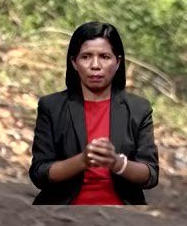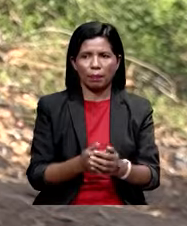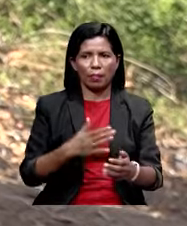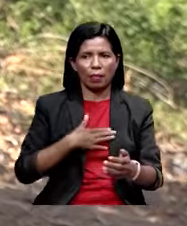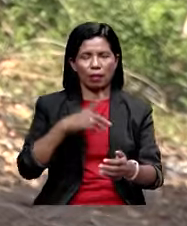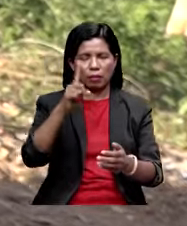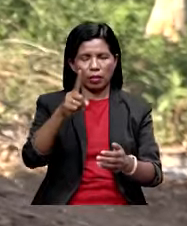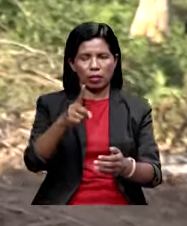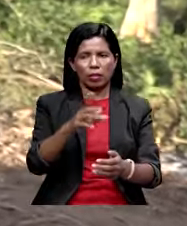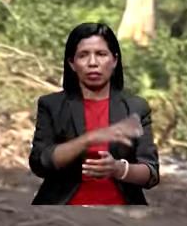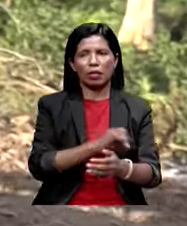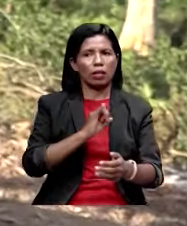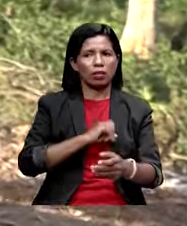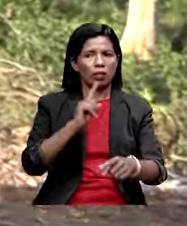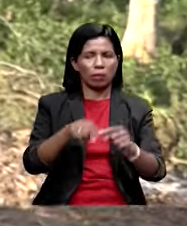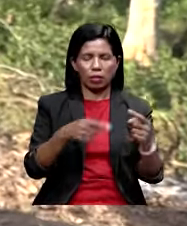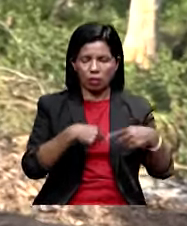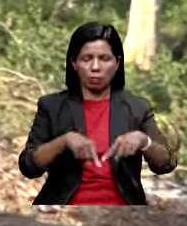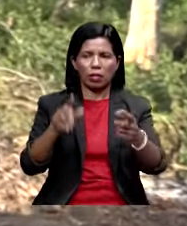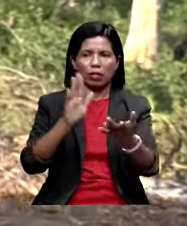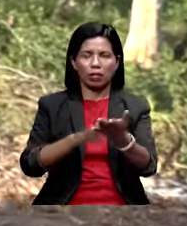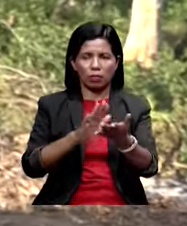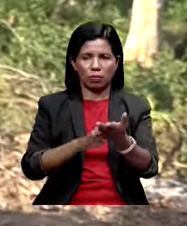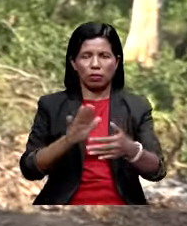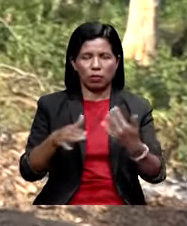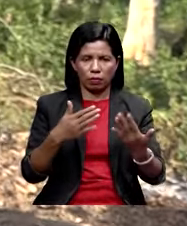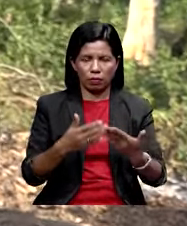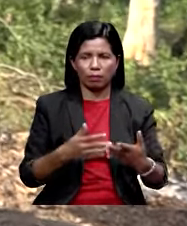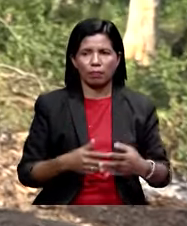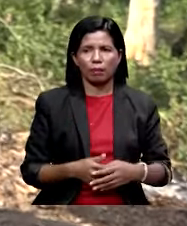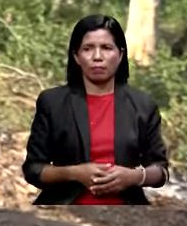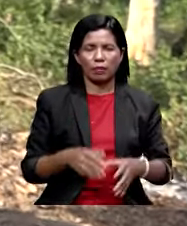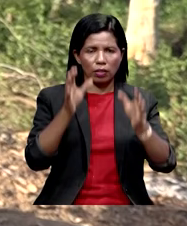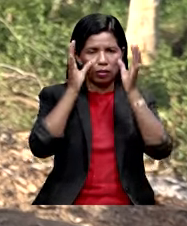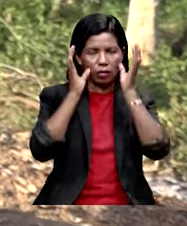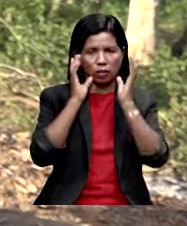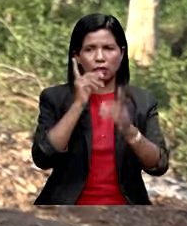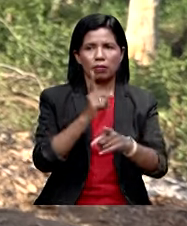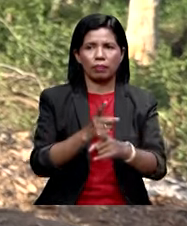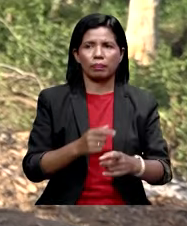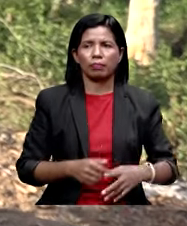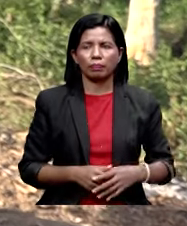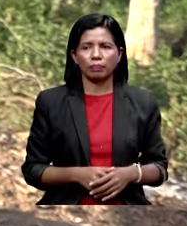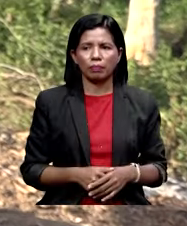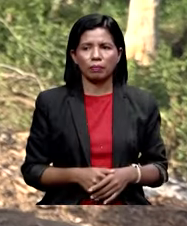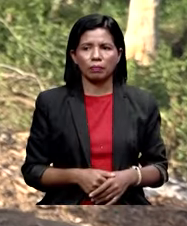ma firai ne la vela ta ta ma hoti sira vai skola tristi